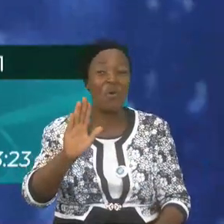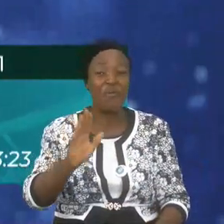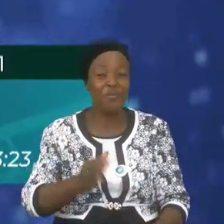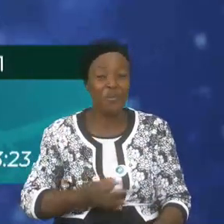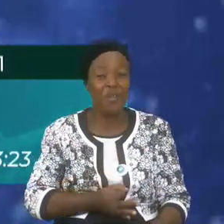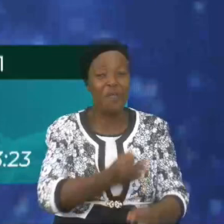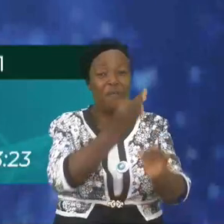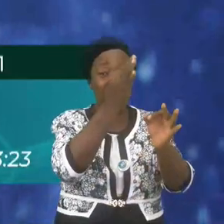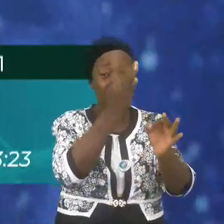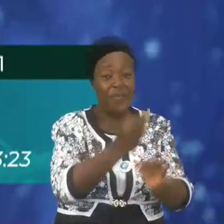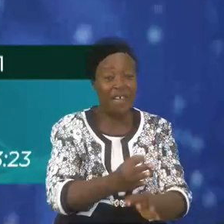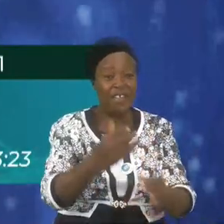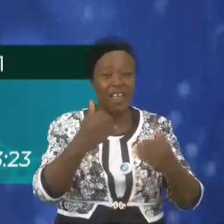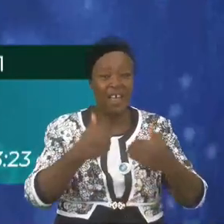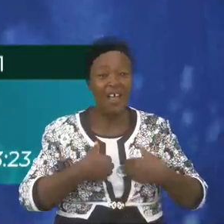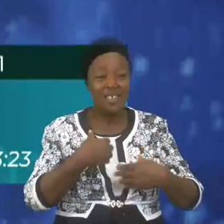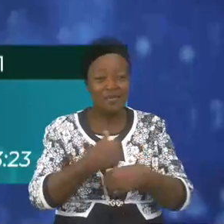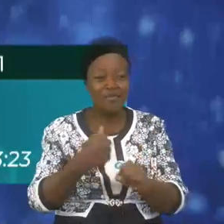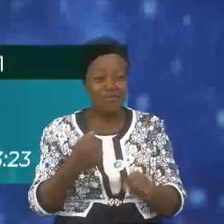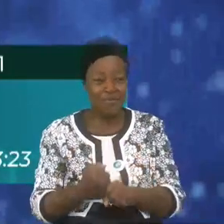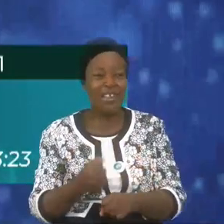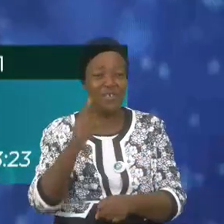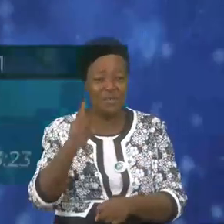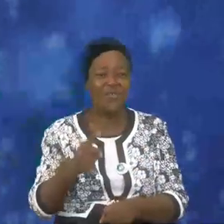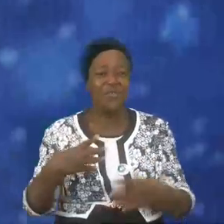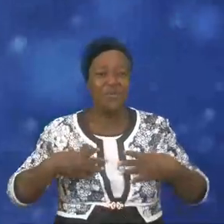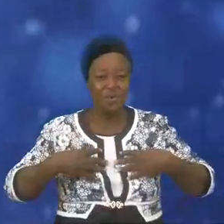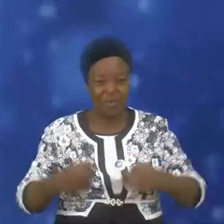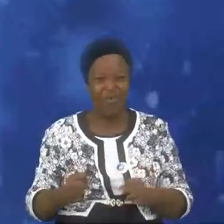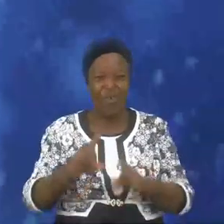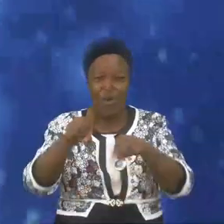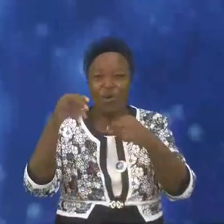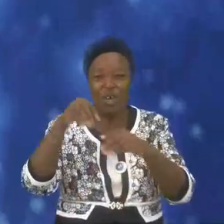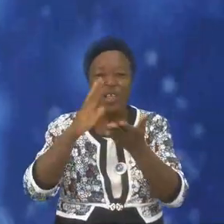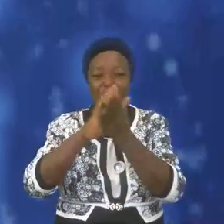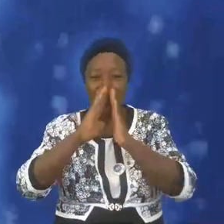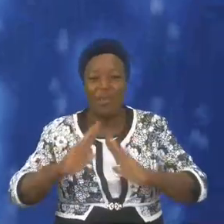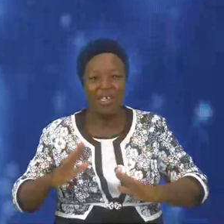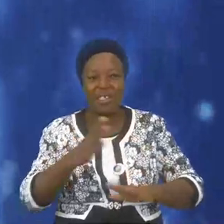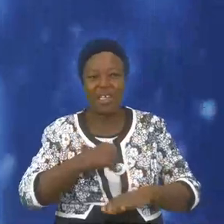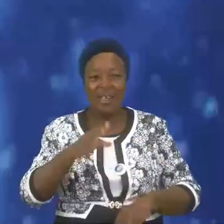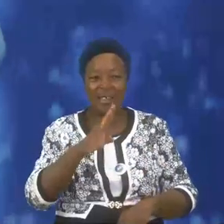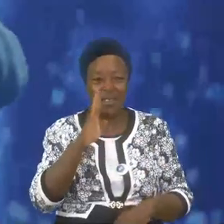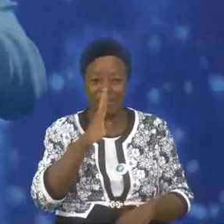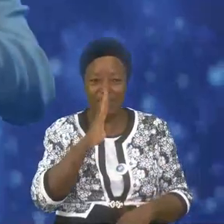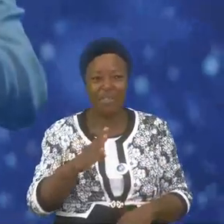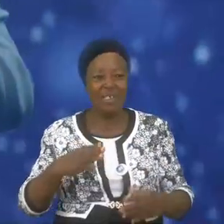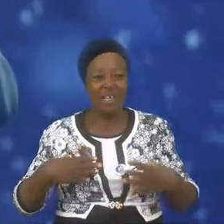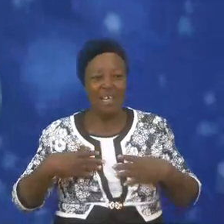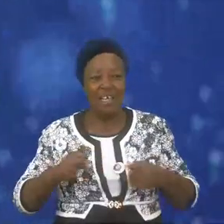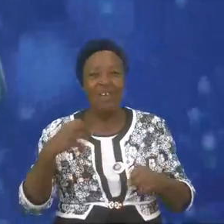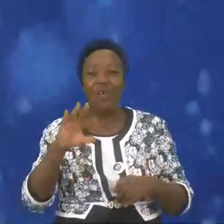sauvée. Va en paix et sois guérie de ton mal. La crainte